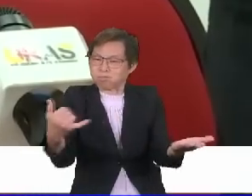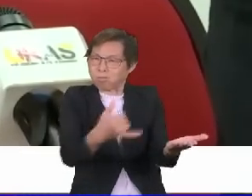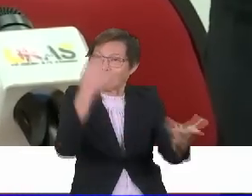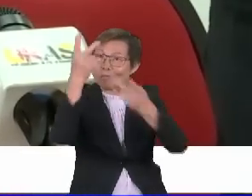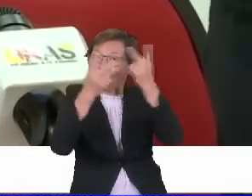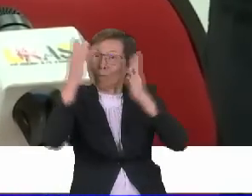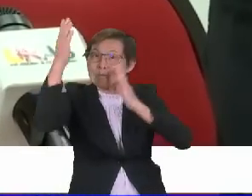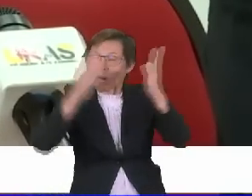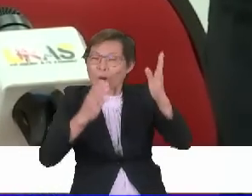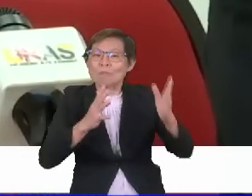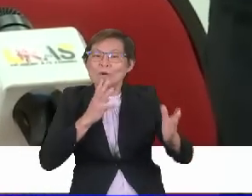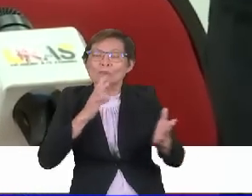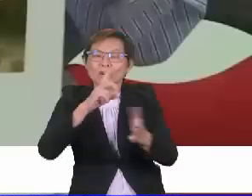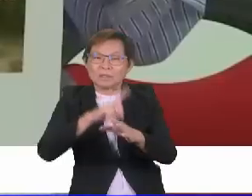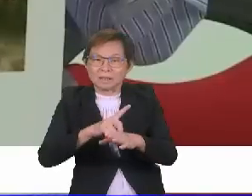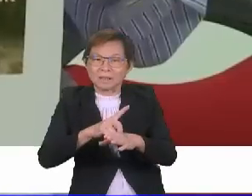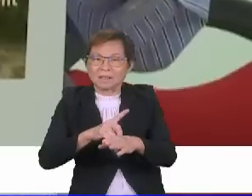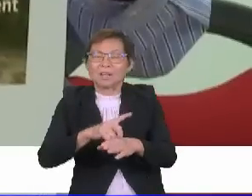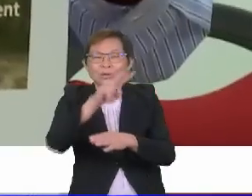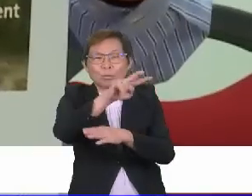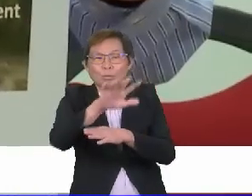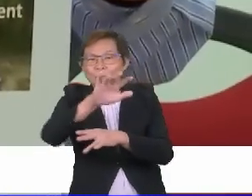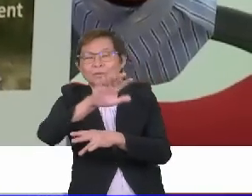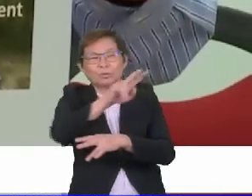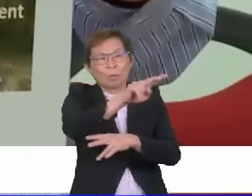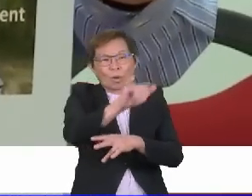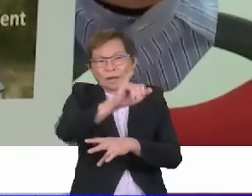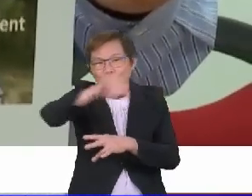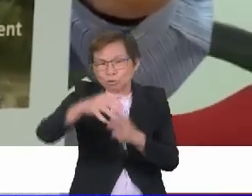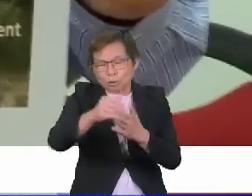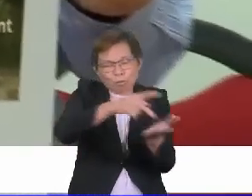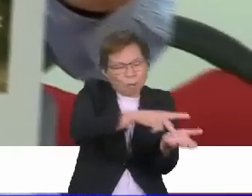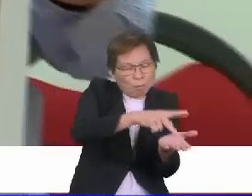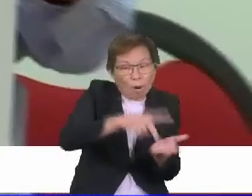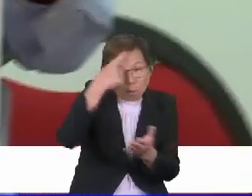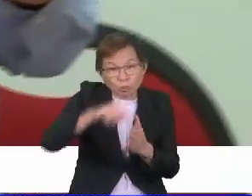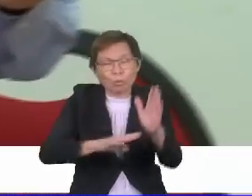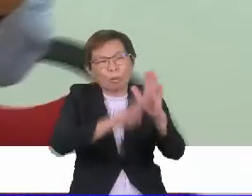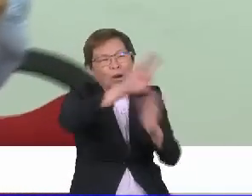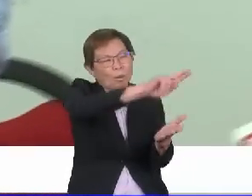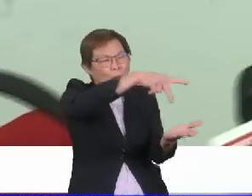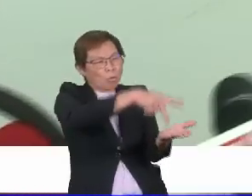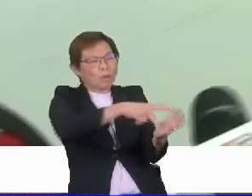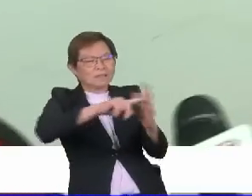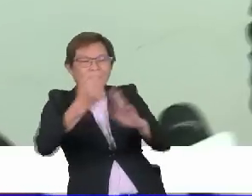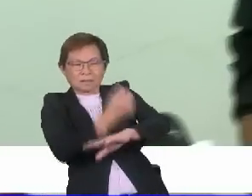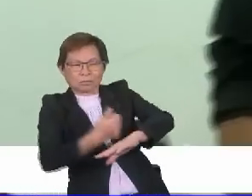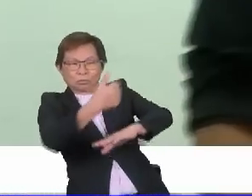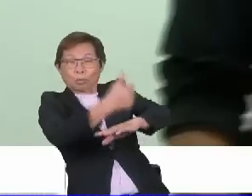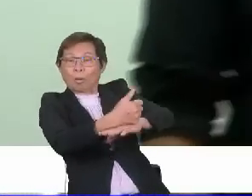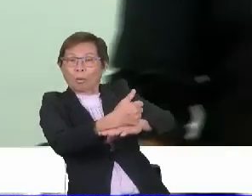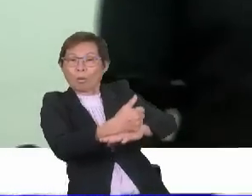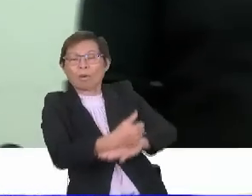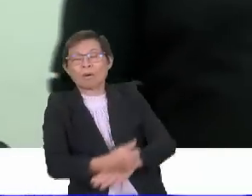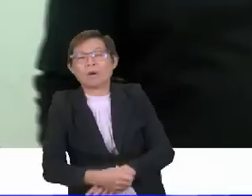pemerintah pada sedang mediams bau lidahnya lagi 26 juta Ringgit telah dibelanjakan bagi pembangunan pusat itu sejak Di tubuhkan Dalam